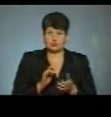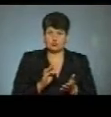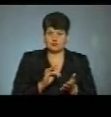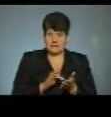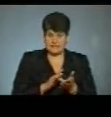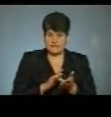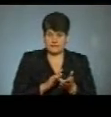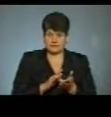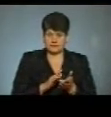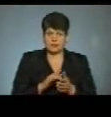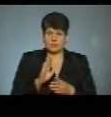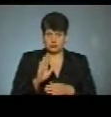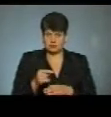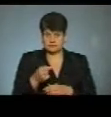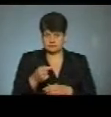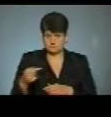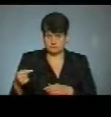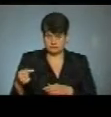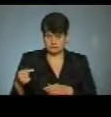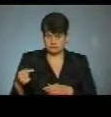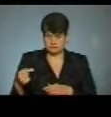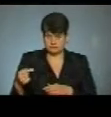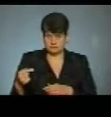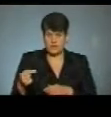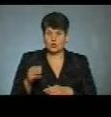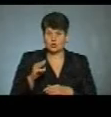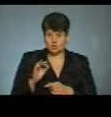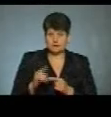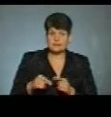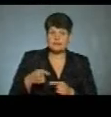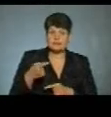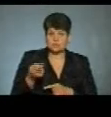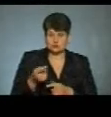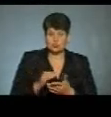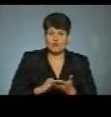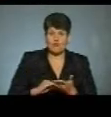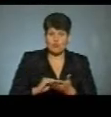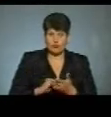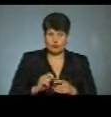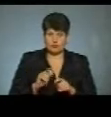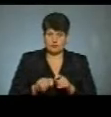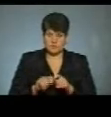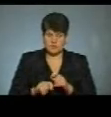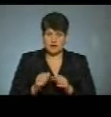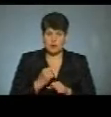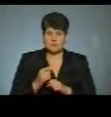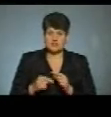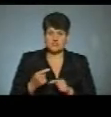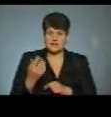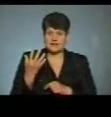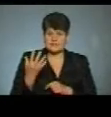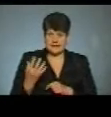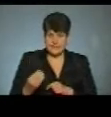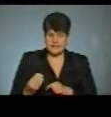буде давати нам від'ємний результат, то при наступному повторному обстеженні, яке робиться через день